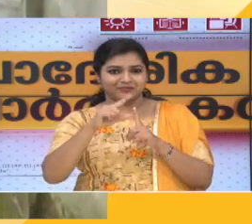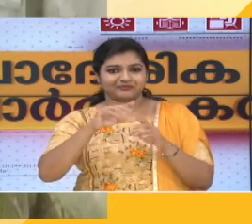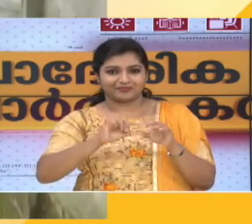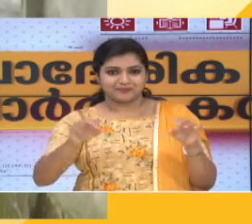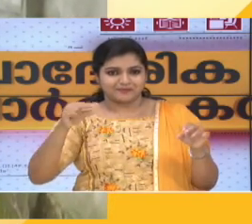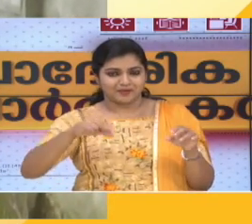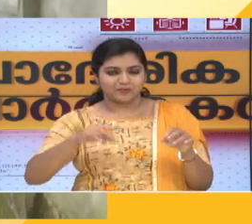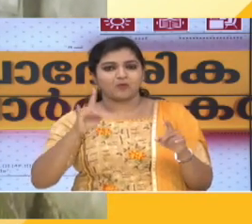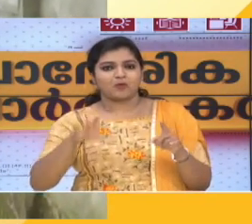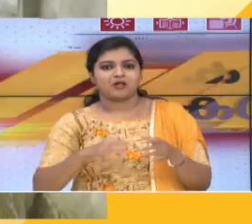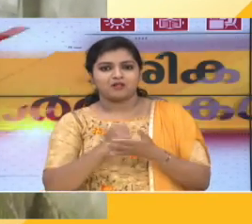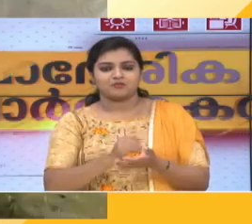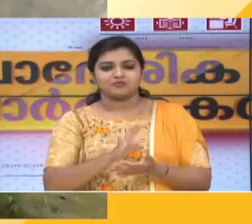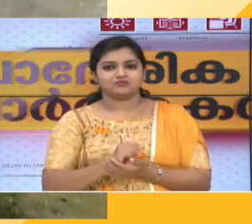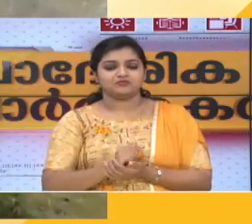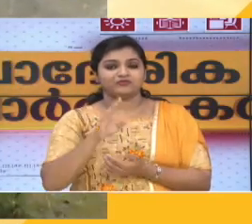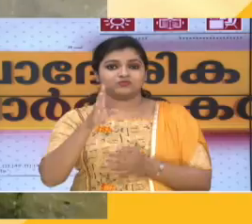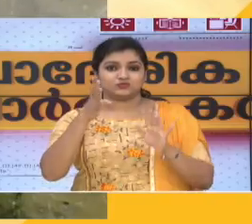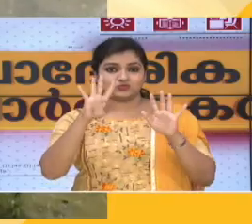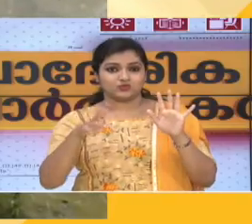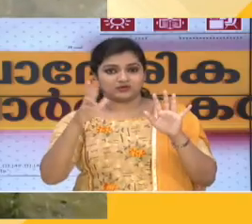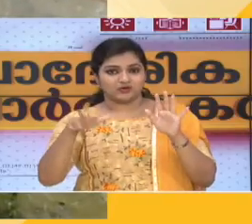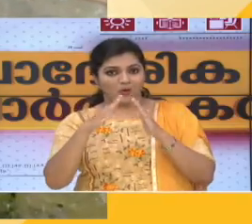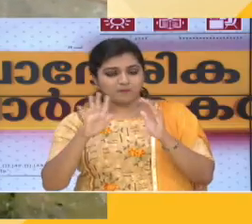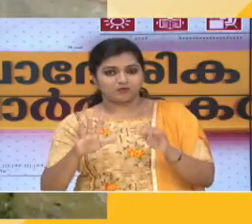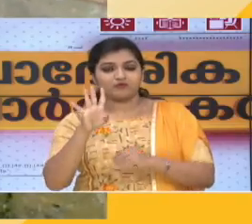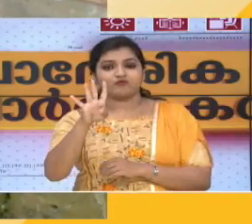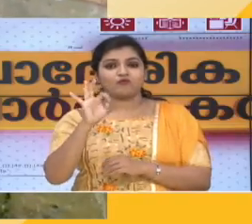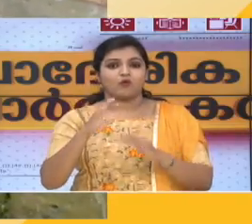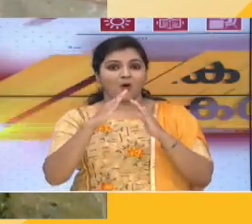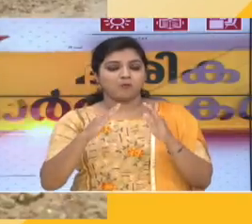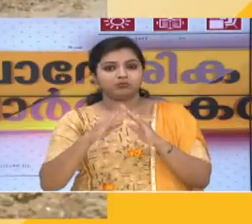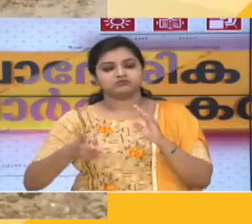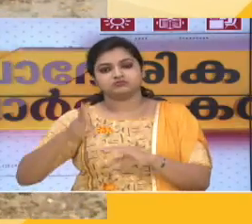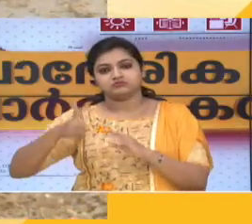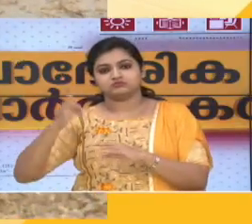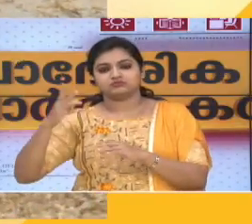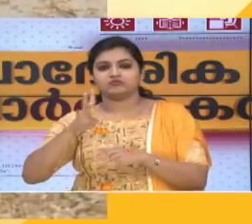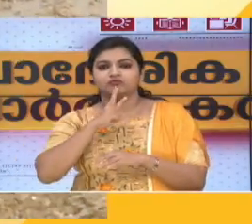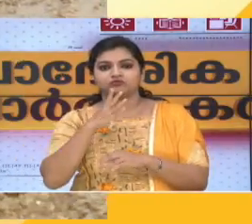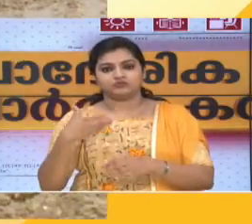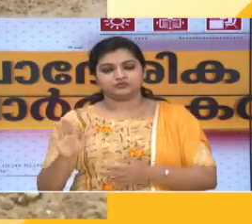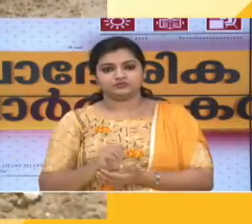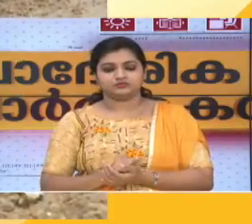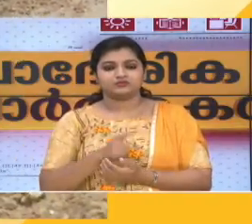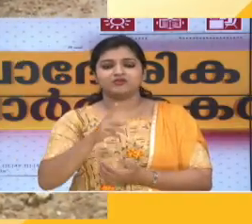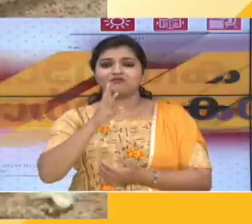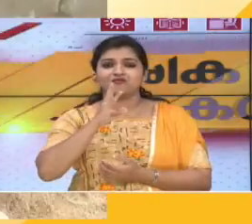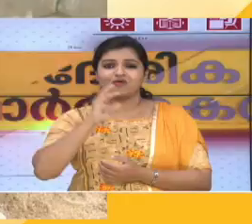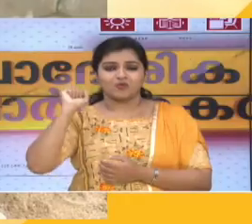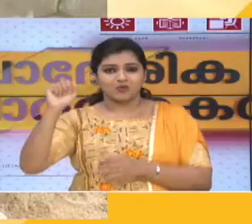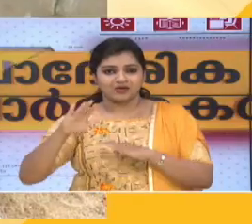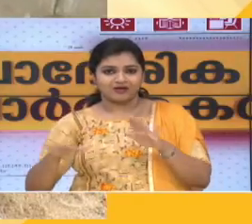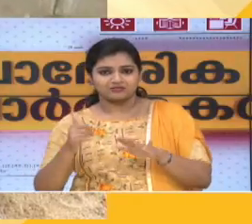98 വീടുകളുള്ളതിൽ 40 കണക്ഷനുകൾ വിച്ഛേദിച്ചു. ബാക്കിയുള്ളവർക്ക് താക്കീതും നൽകിയിരിക്കുകയാണ്. എന്നാൽ ഇത്രയും കുടിശ്ശിക വരാൻ കാരണം വാട്ടർ അതോറിറ്റി